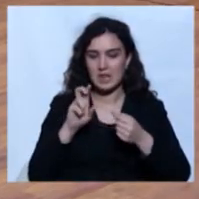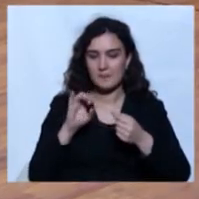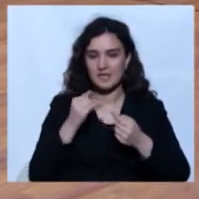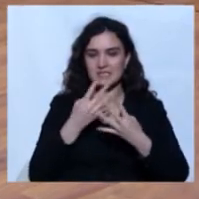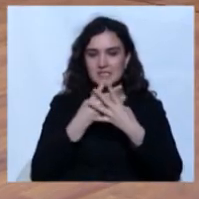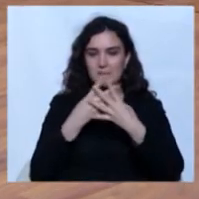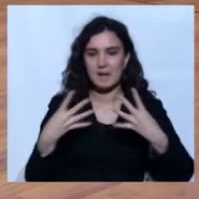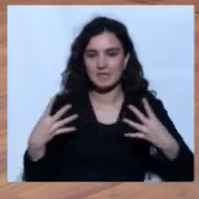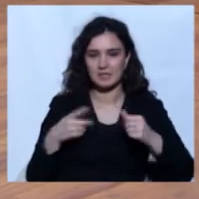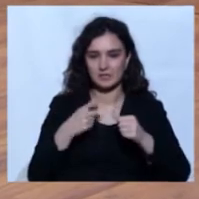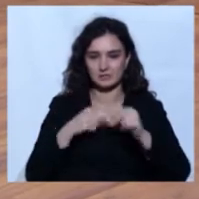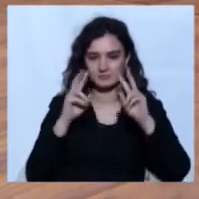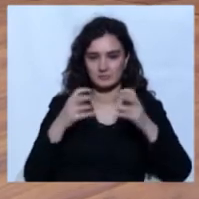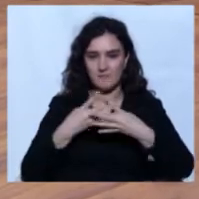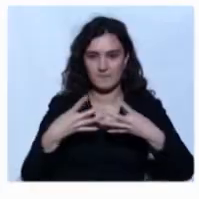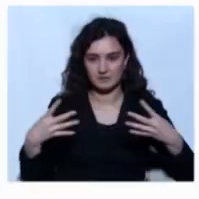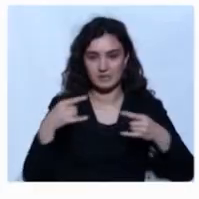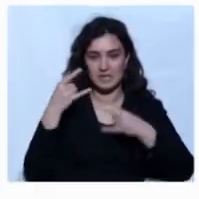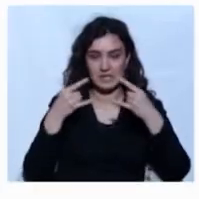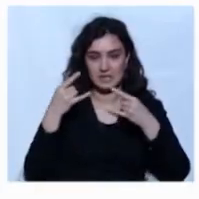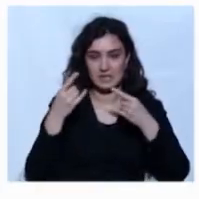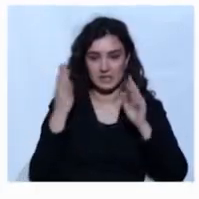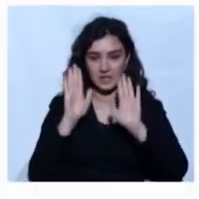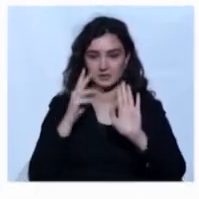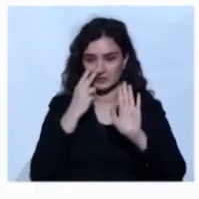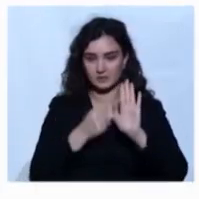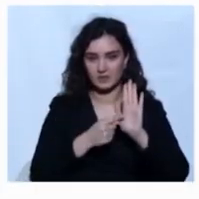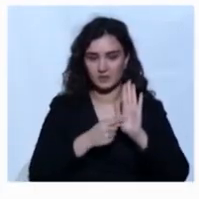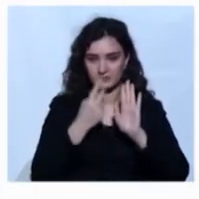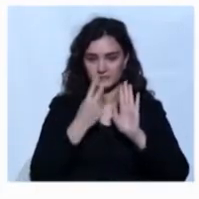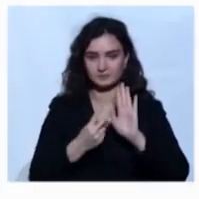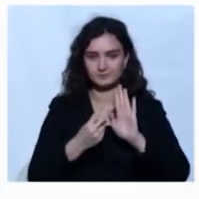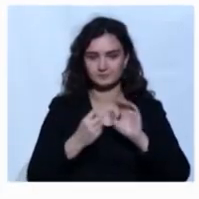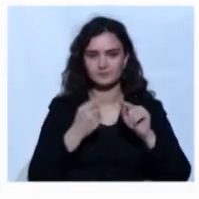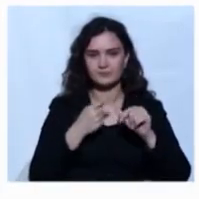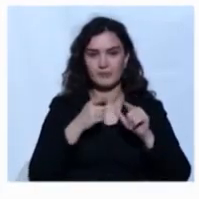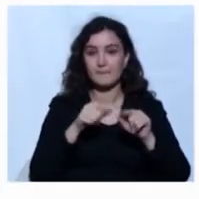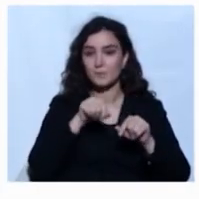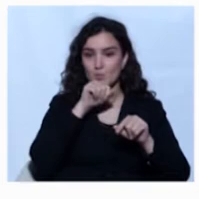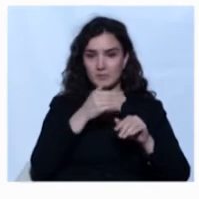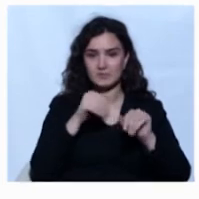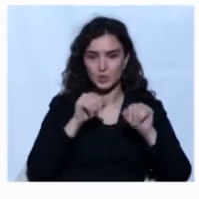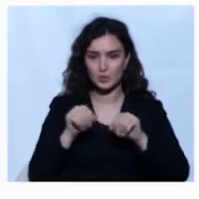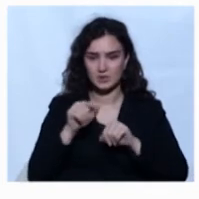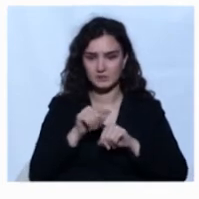ბადეს უწოდებენ, აი ახლა ეკრანზე თქვენ ამას ხედავთ, რომლის საშუალებითაც